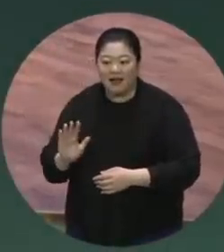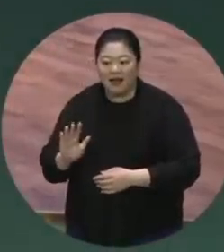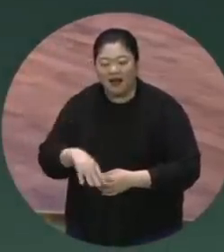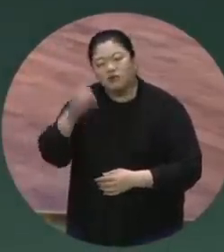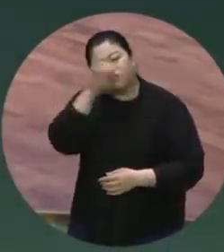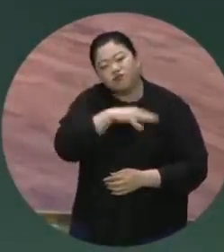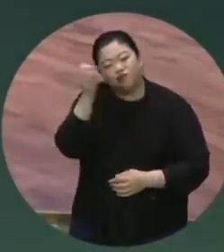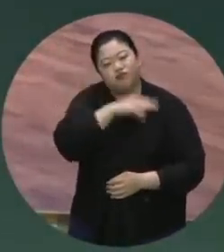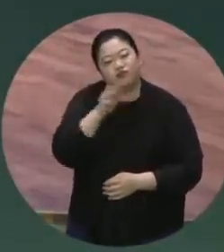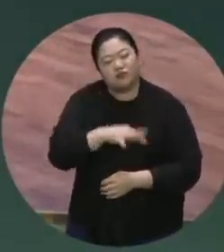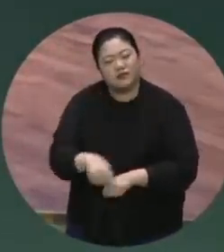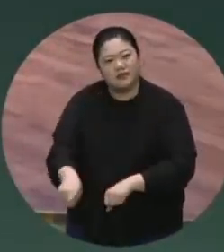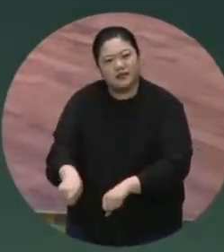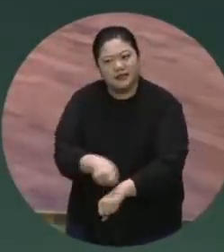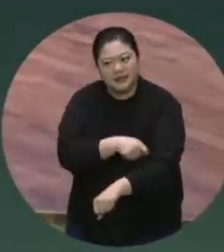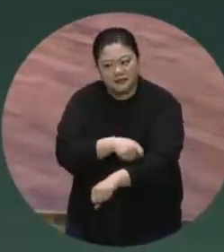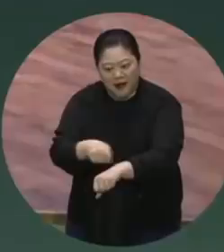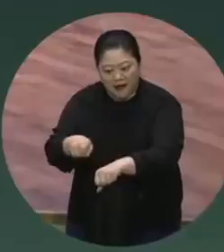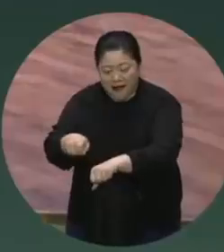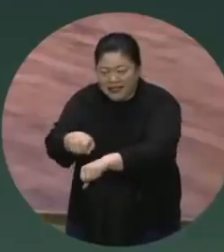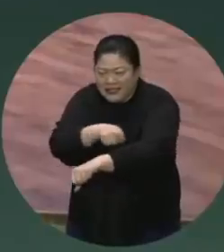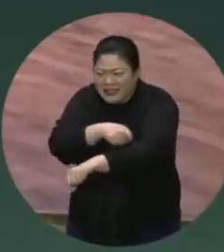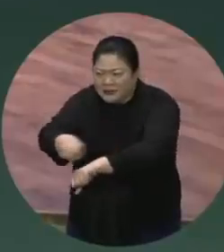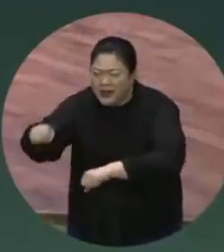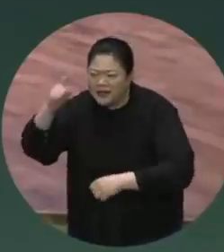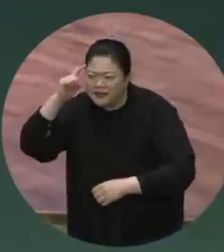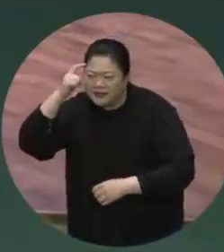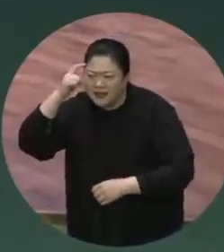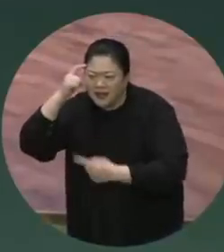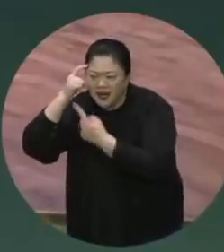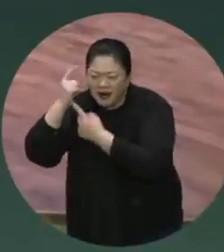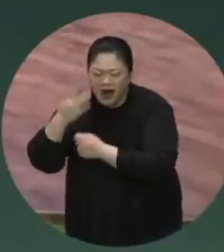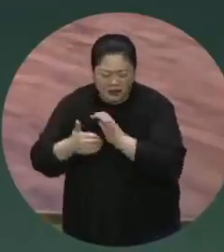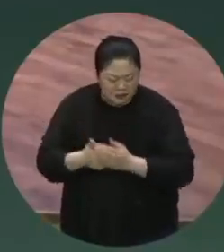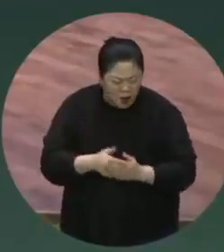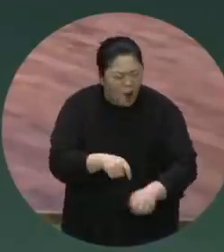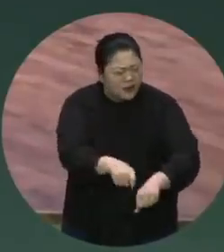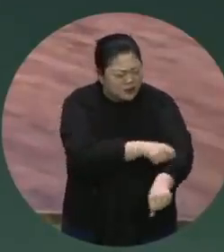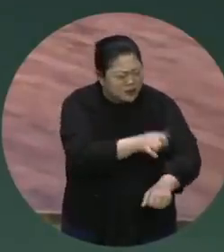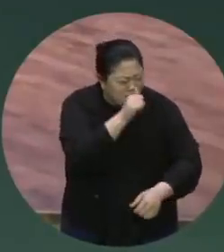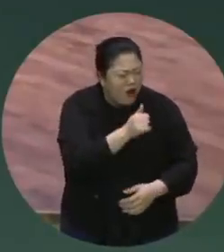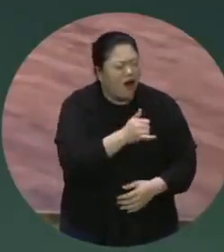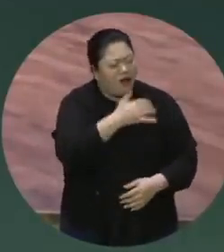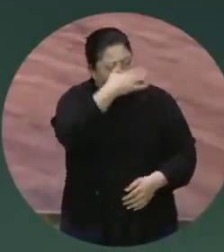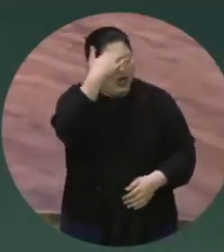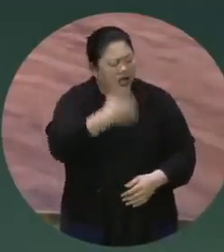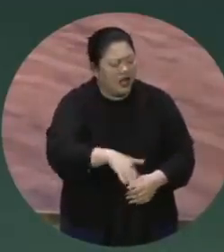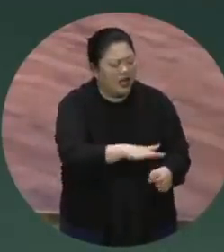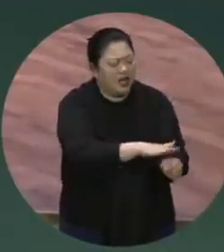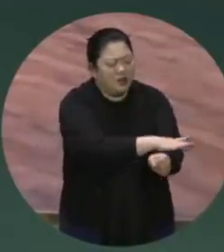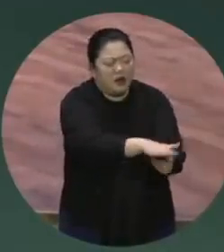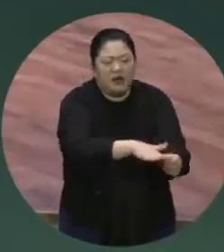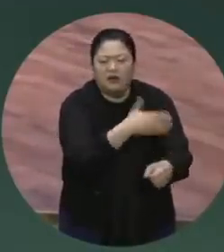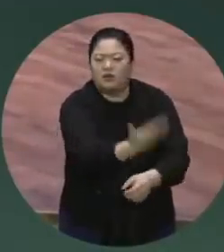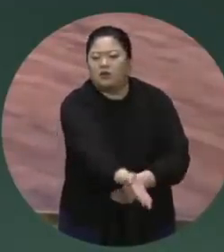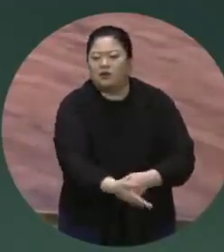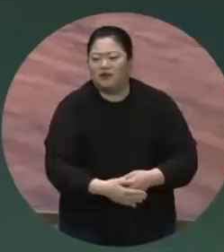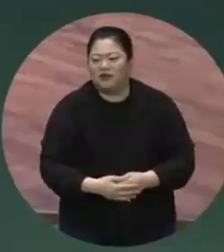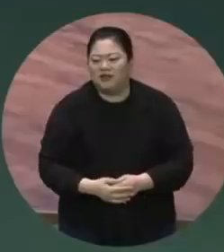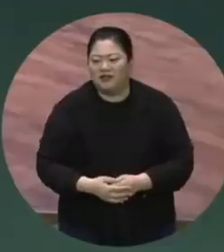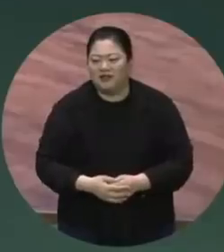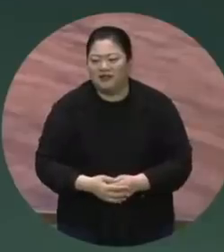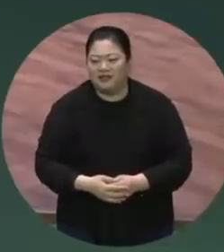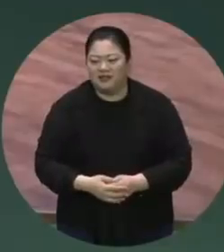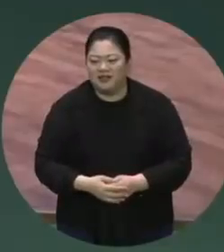아시거든. 마음을 감찰하신다. 마음을 아신단 말이에요. 그러니까 여러분이 막 당장 눈에 지금 뭔가